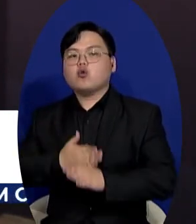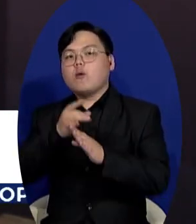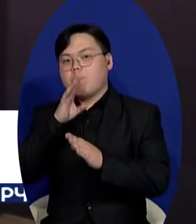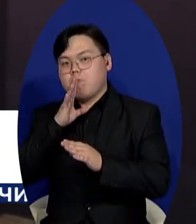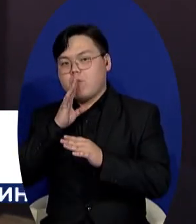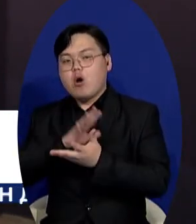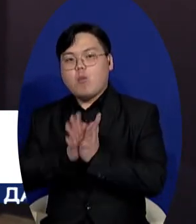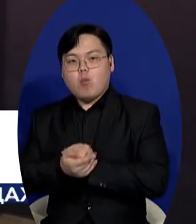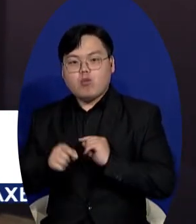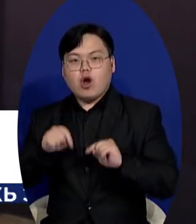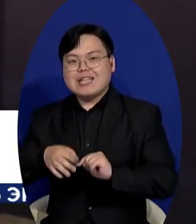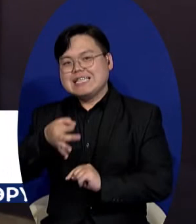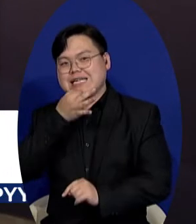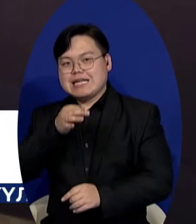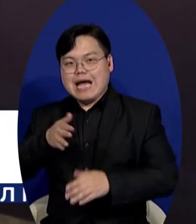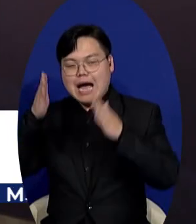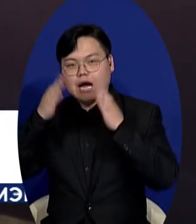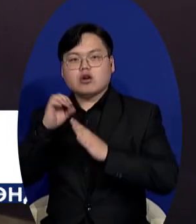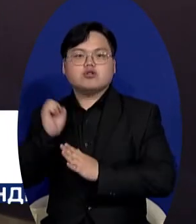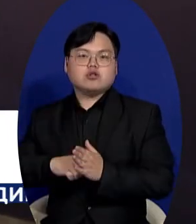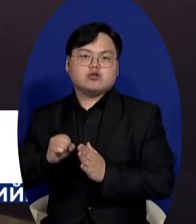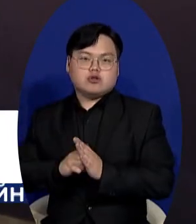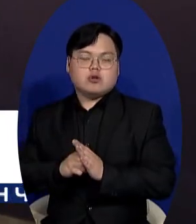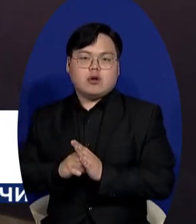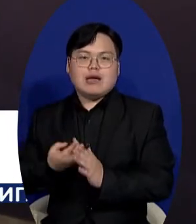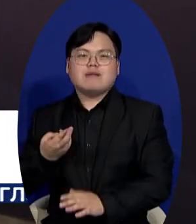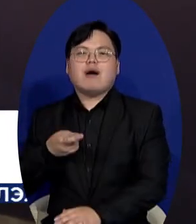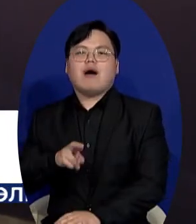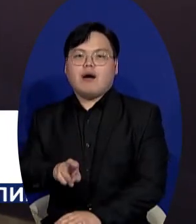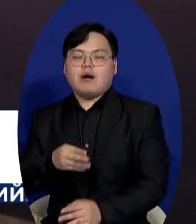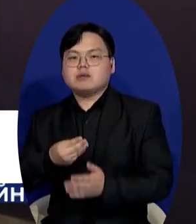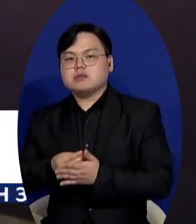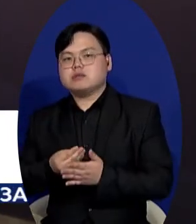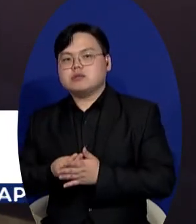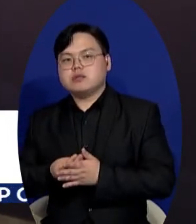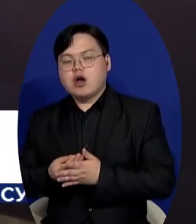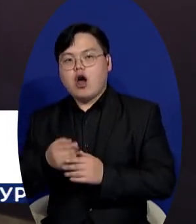хаах тэр асуудал руугаа хандаад явж идэг юм байна. Яагаад юм байдг вэ гэхээр